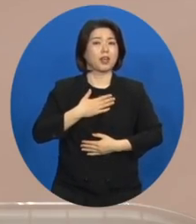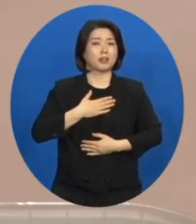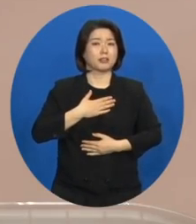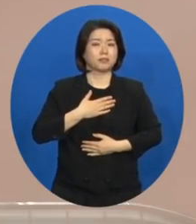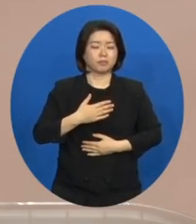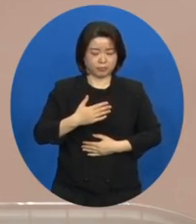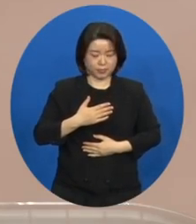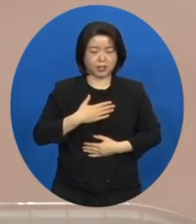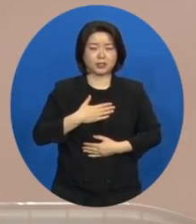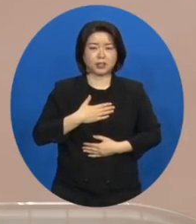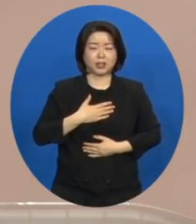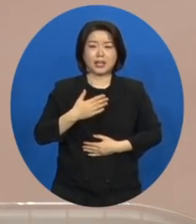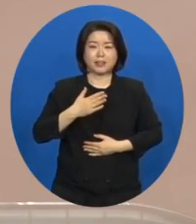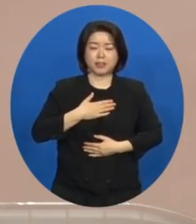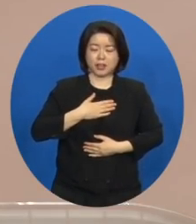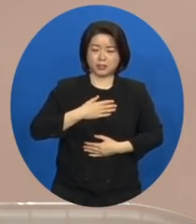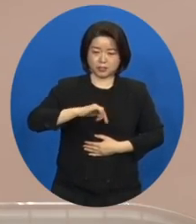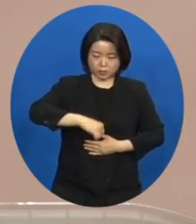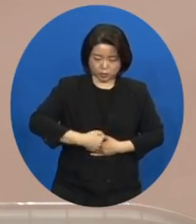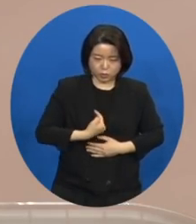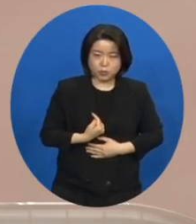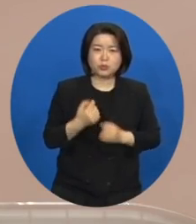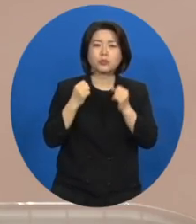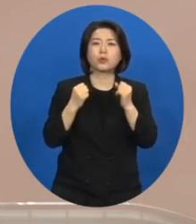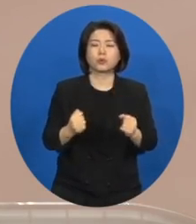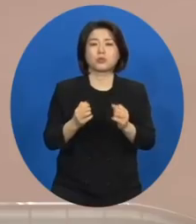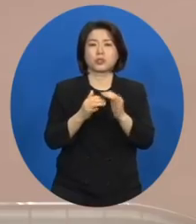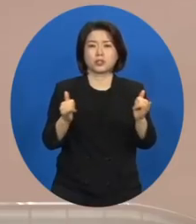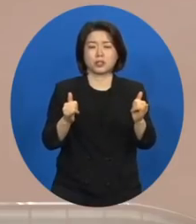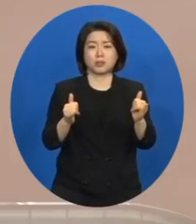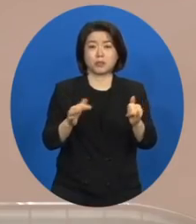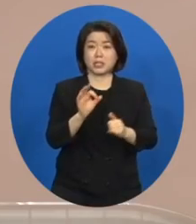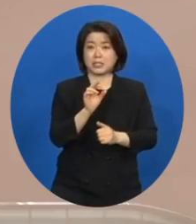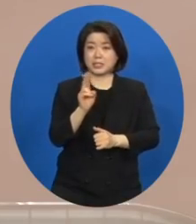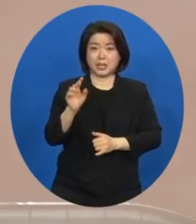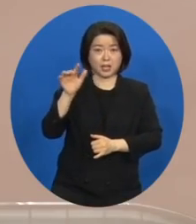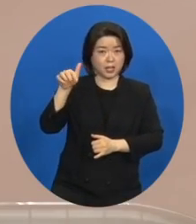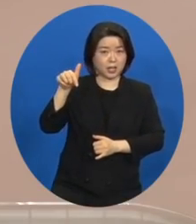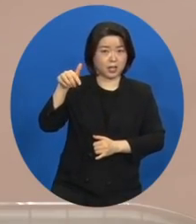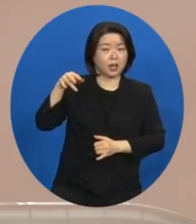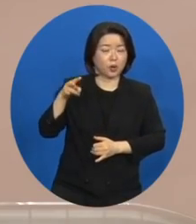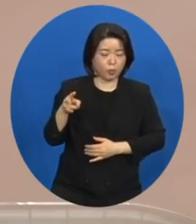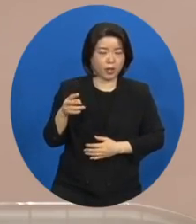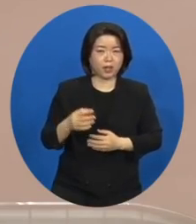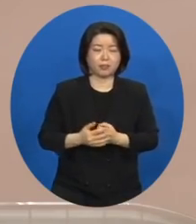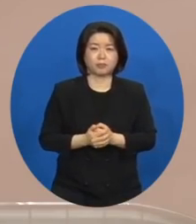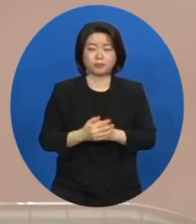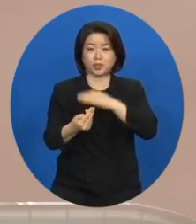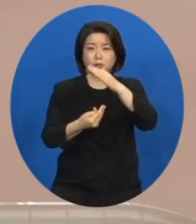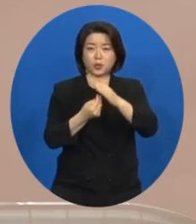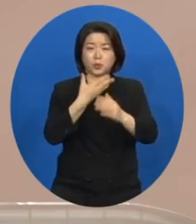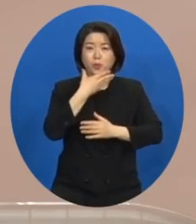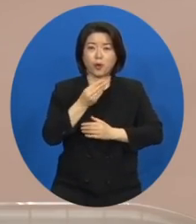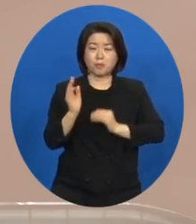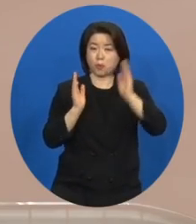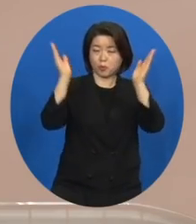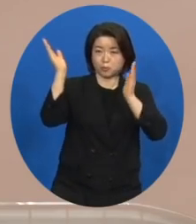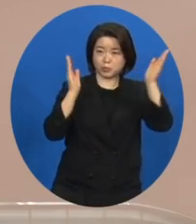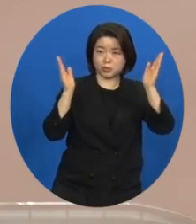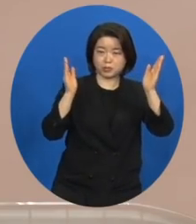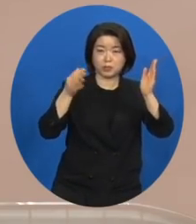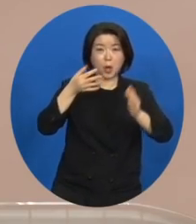라는 스스로 존재하는 자 등 그 야외 거든요 요한복음 뮤직을 광야 테레사는 공연